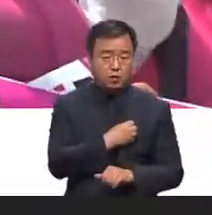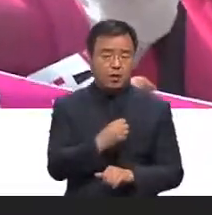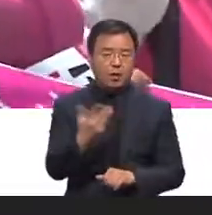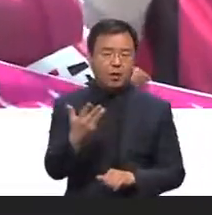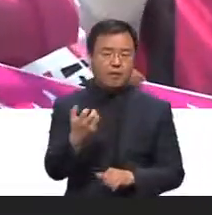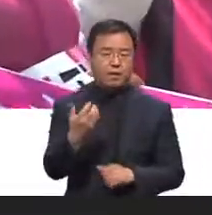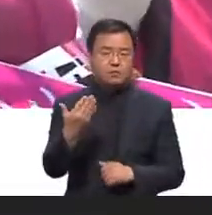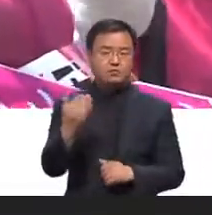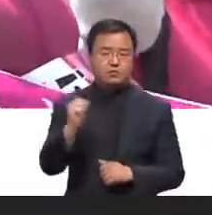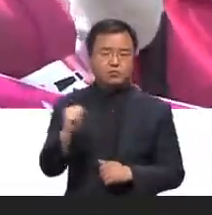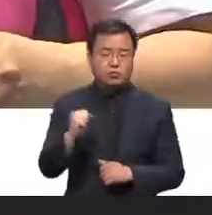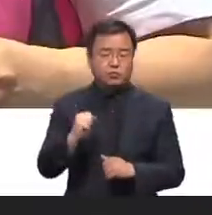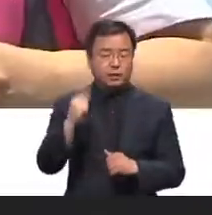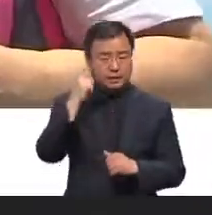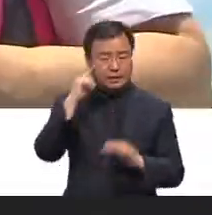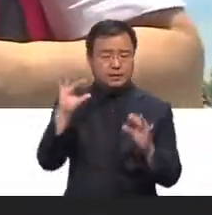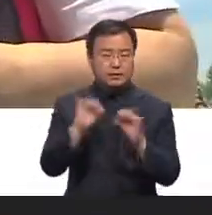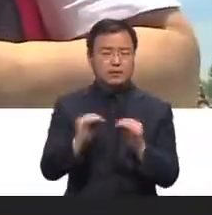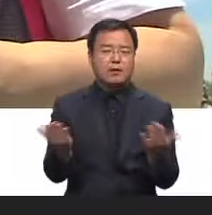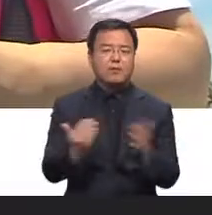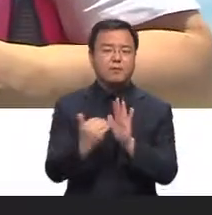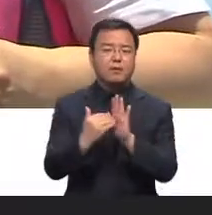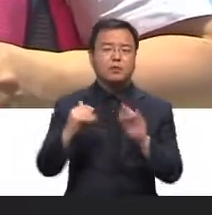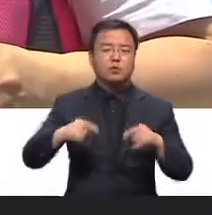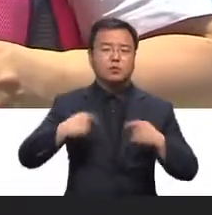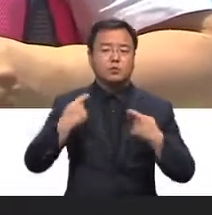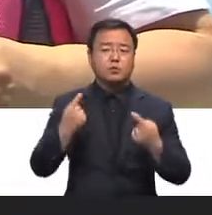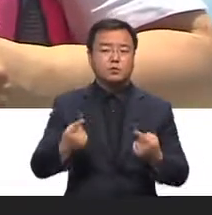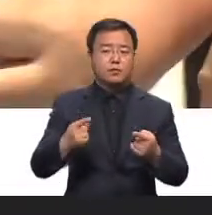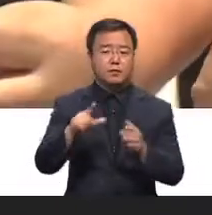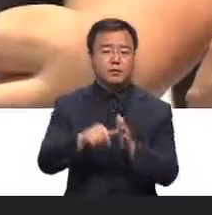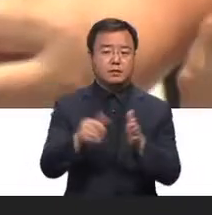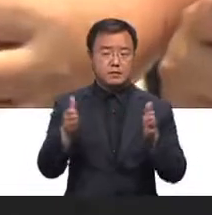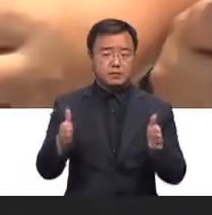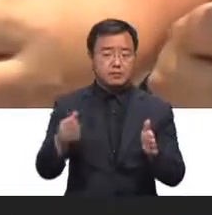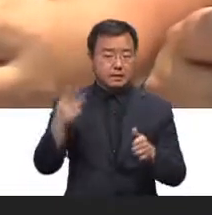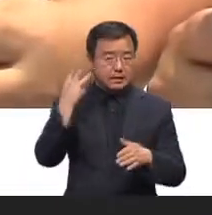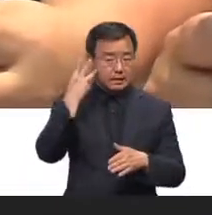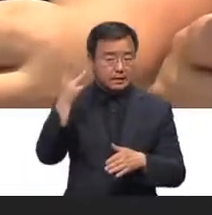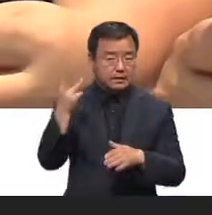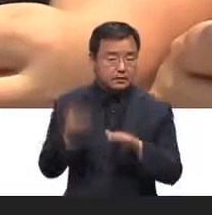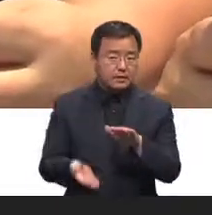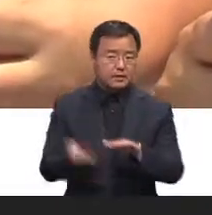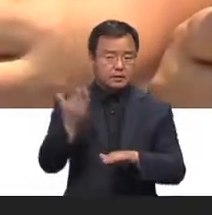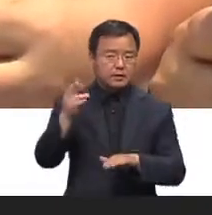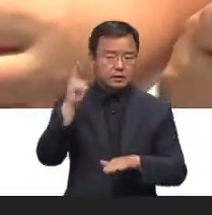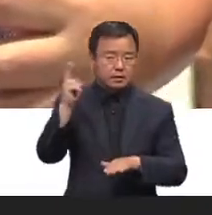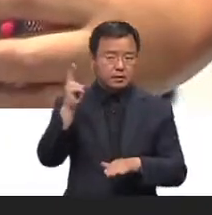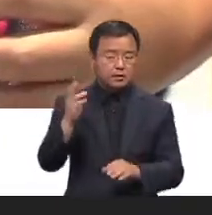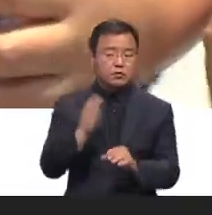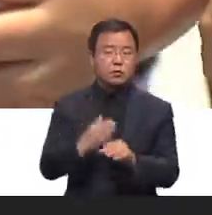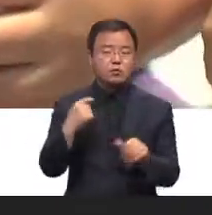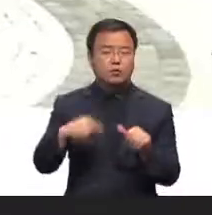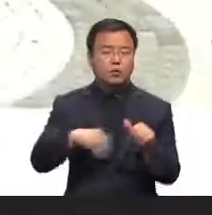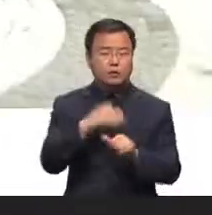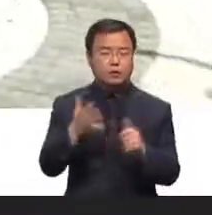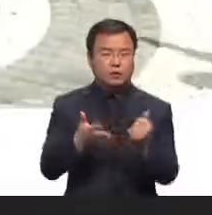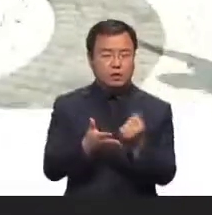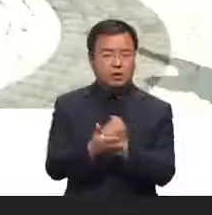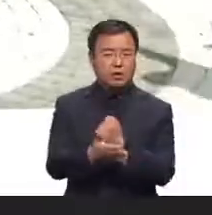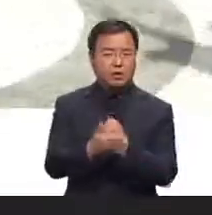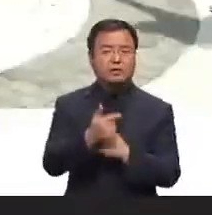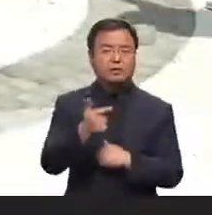찬성으로 파업에 동참 할 예정인 데다 파업 기간도 최소 3일 이상 으로 잡혀있어 교육현장에 미칠 영향이 클 것으로